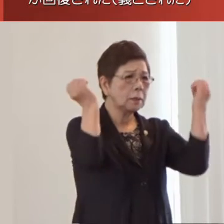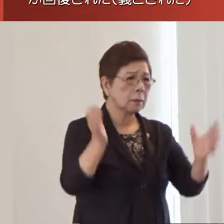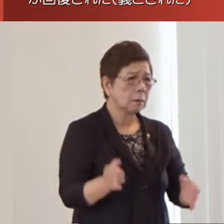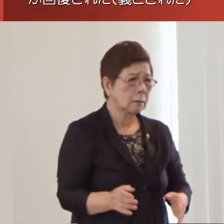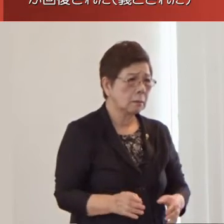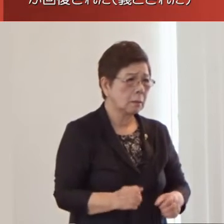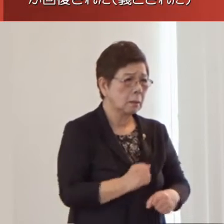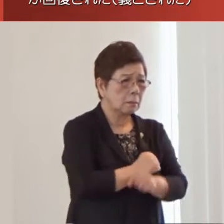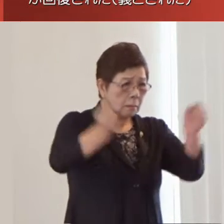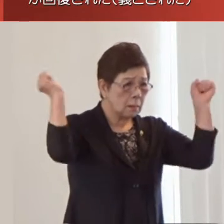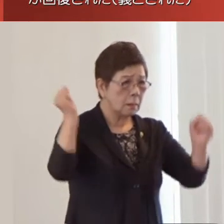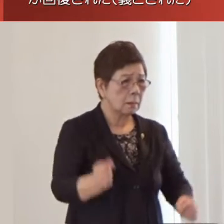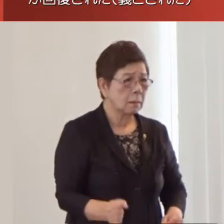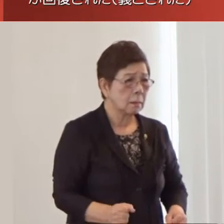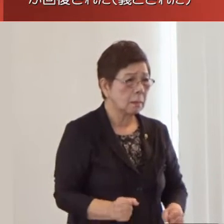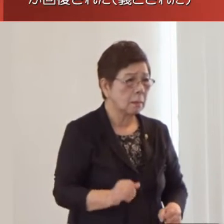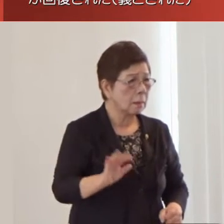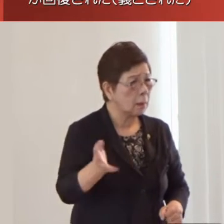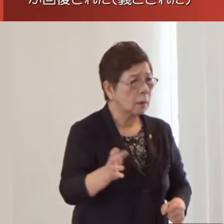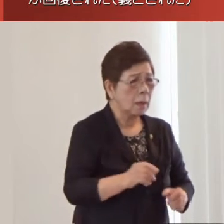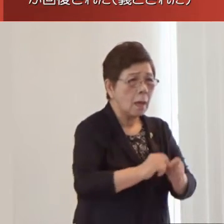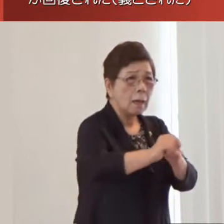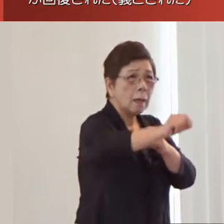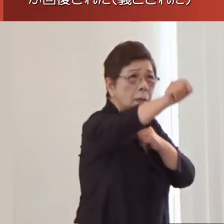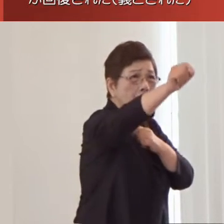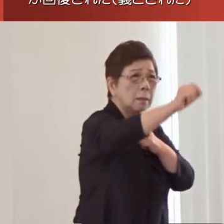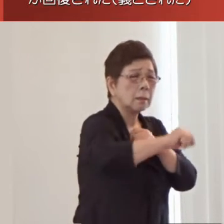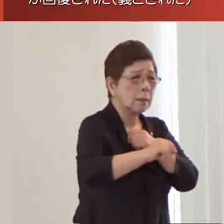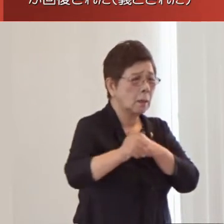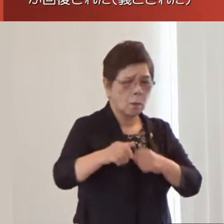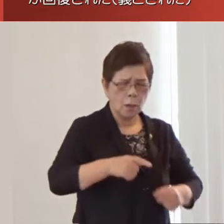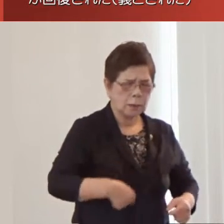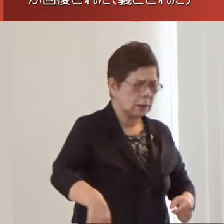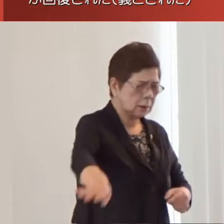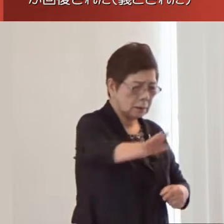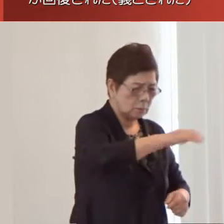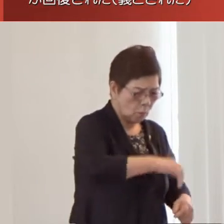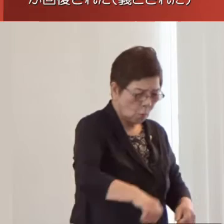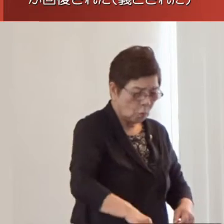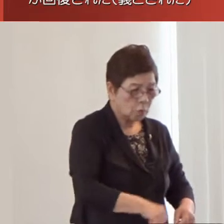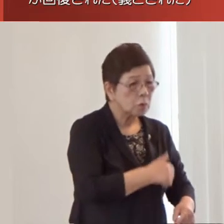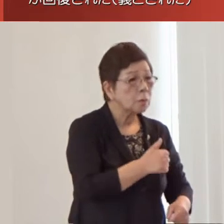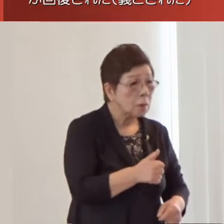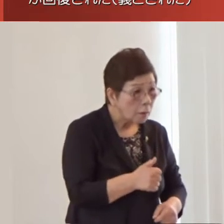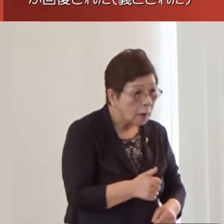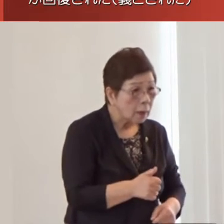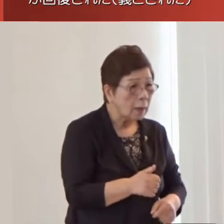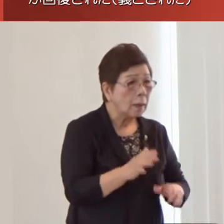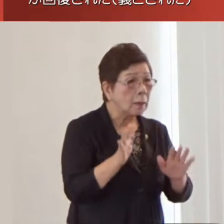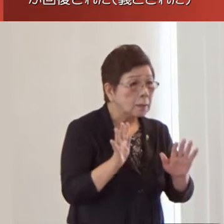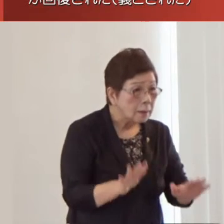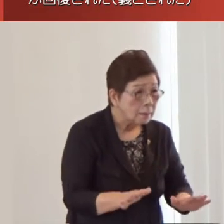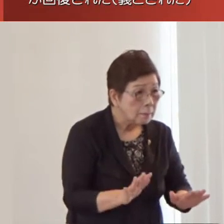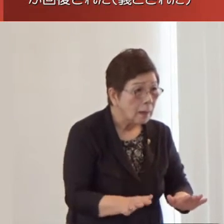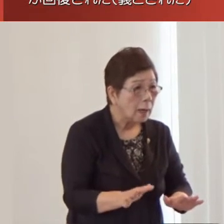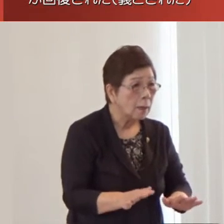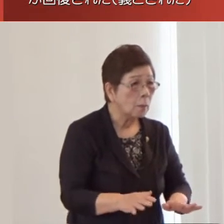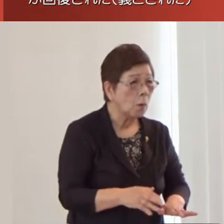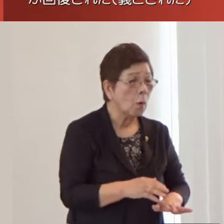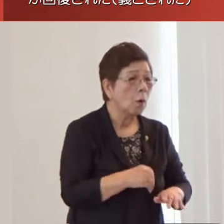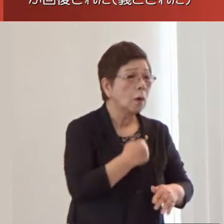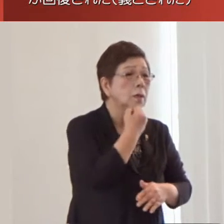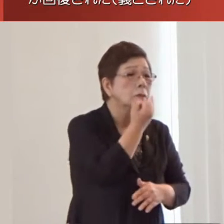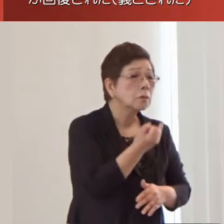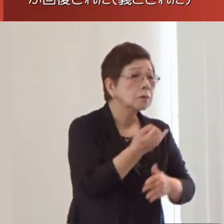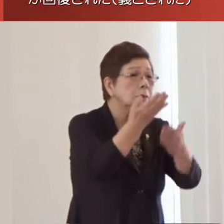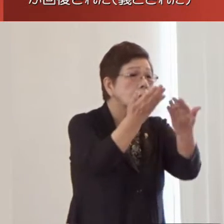罪が許されて、もう永遠に私たちの罪は許されています。過去も現在も未来も、イエス・キリ